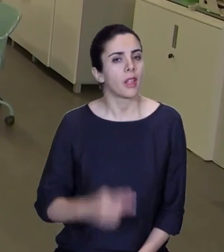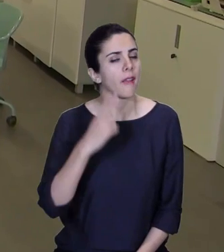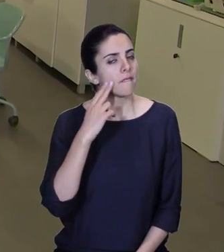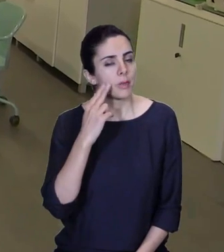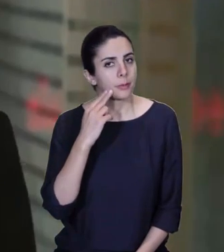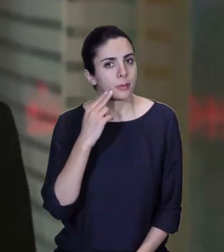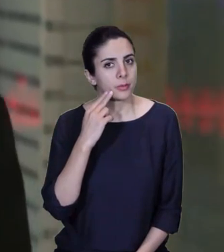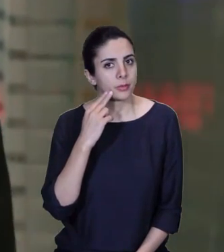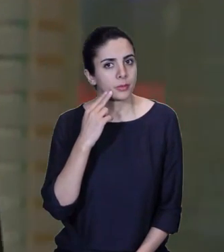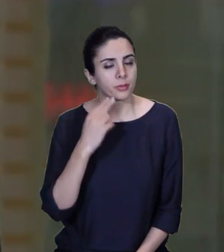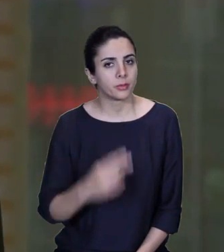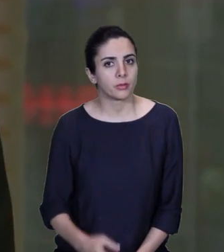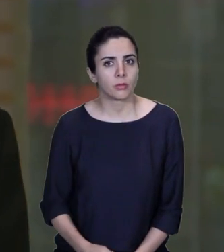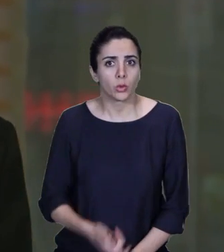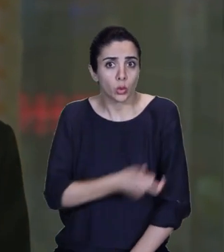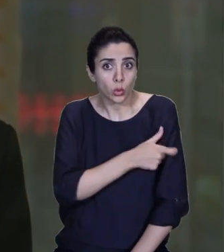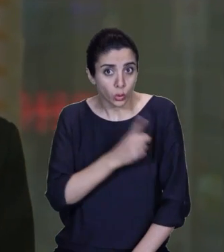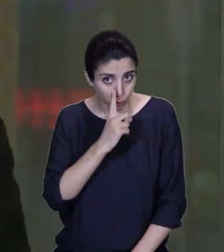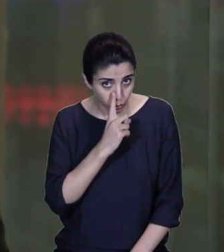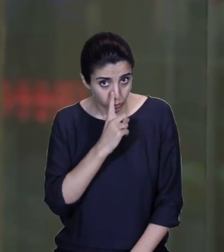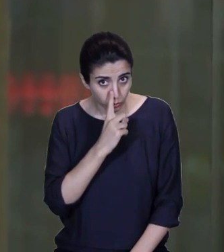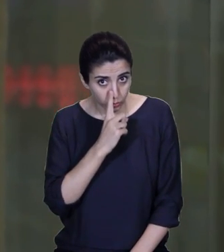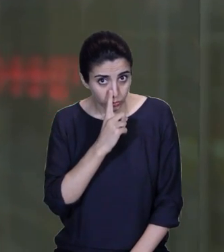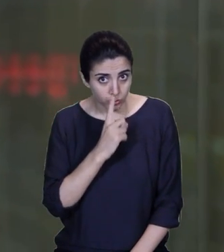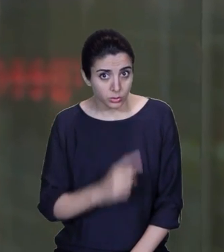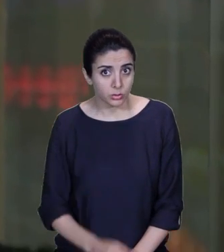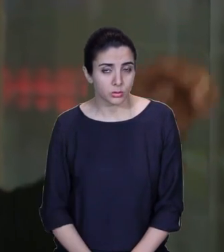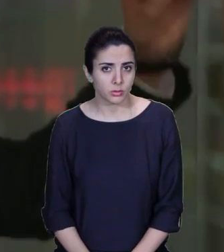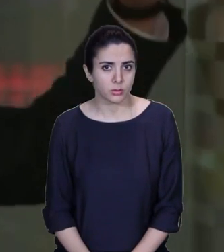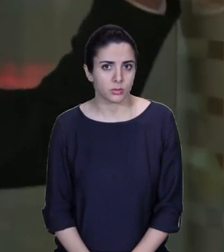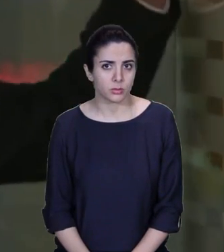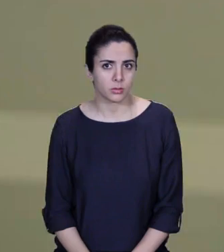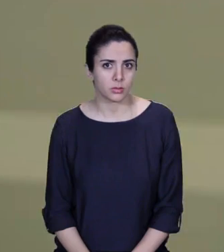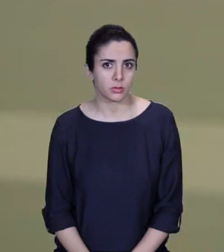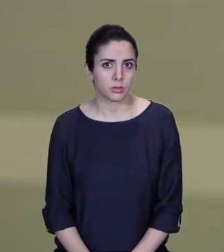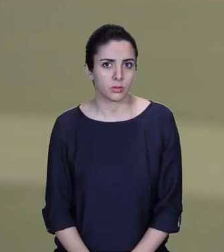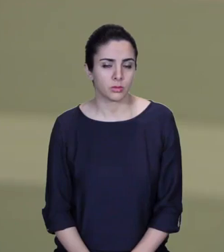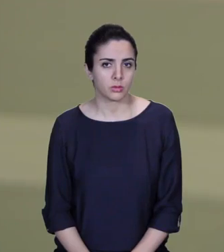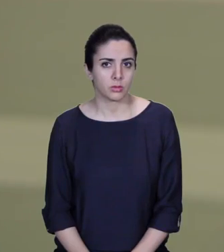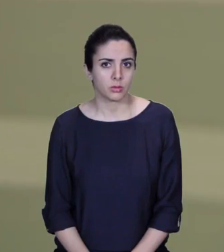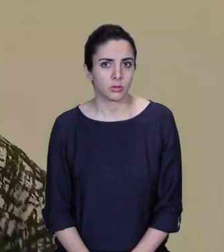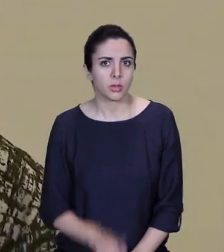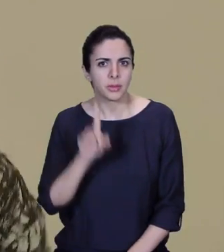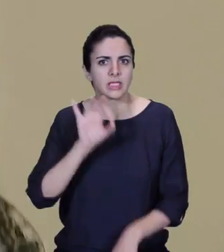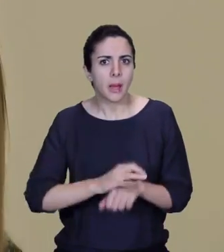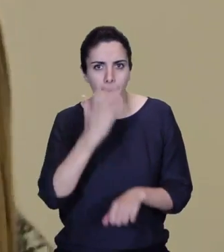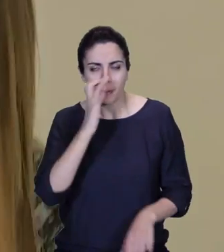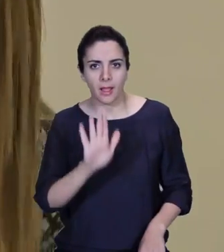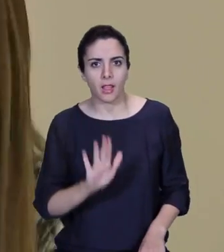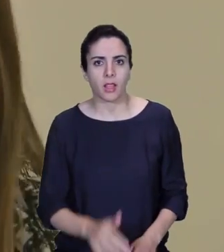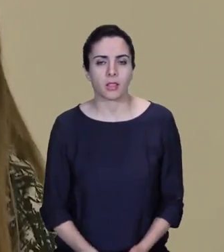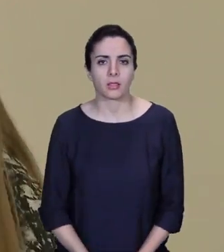Efendim? Yurt müdürü mü? Nihat odanın önünden geçiyordu, kulak kesildi. Bir saniye beklet